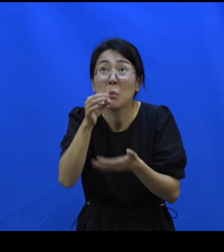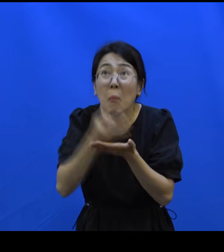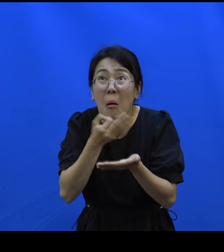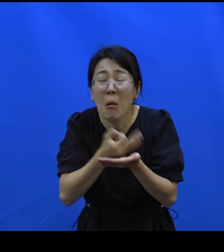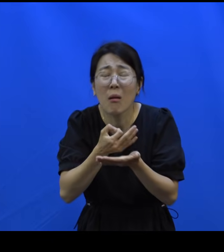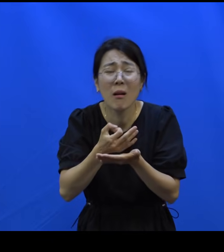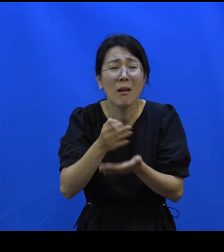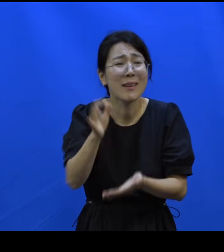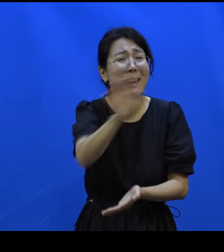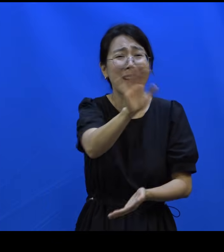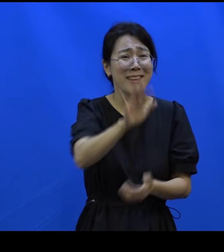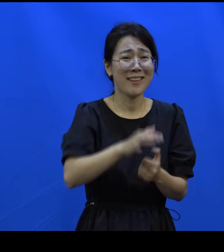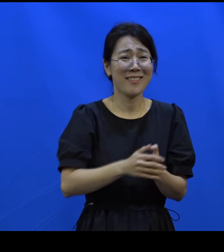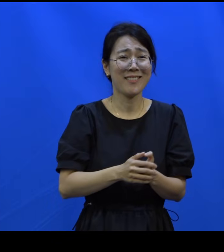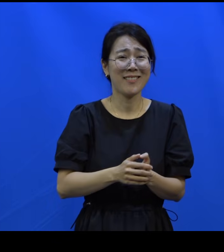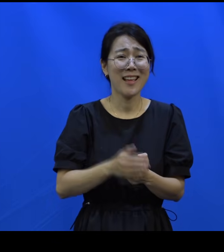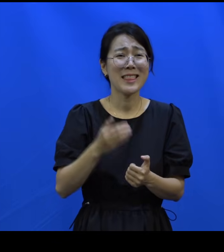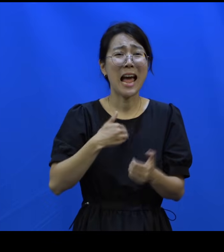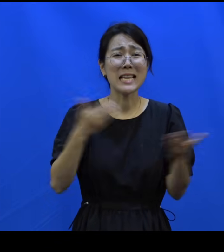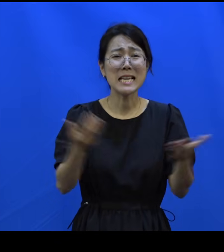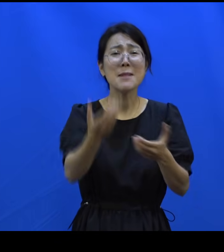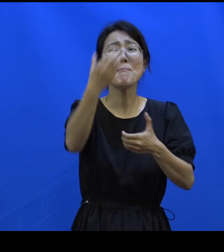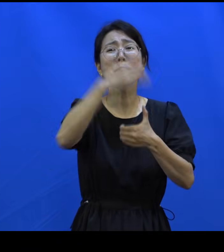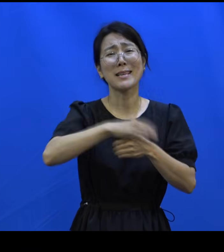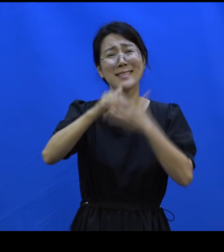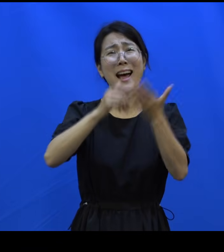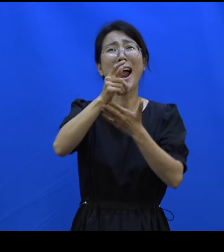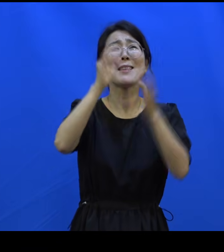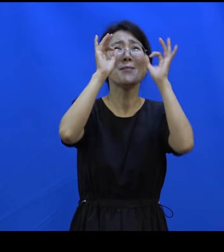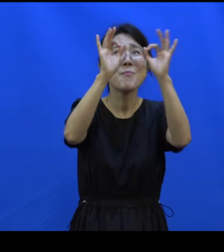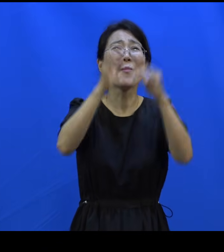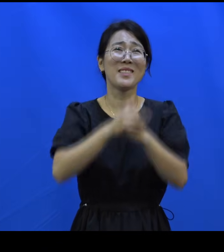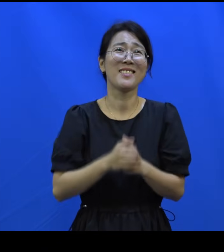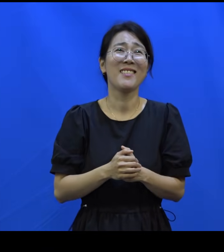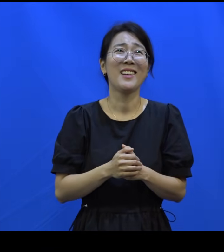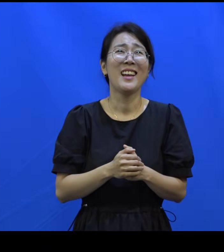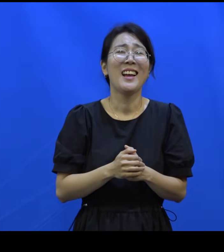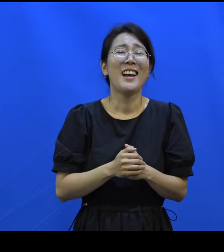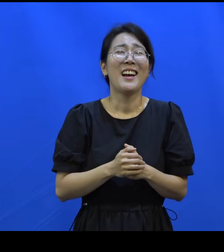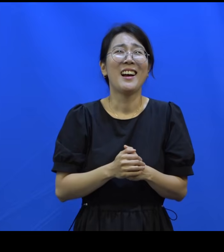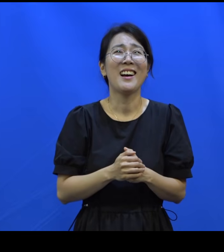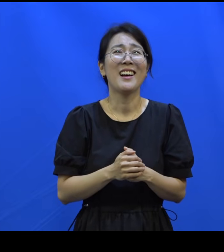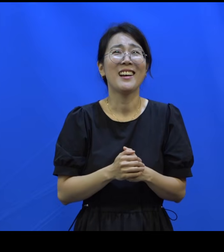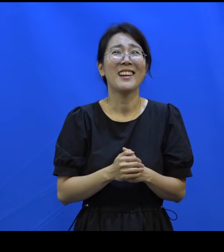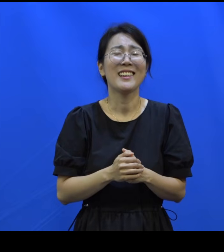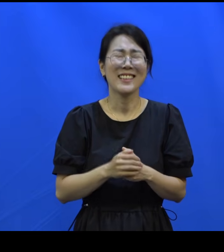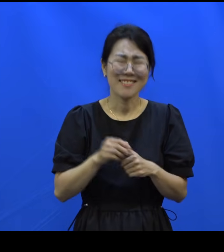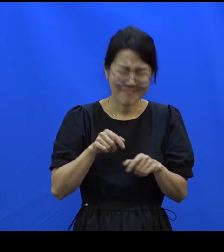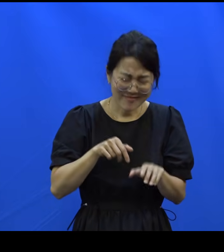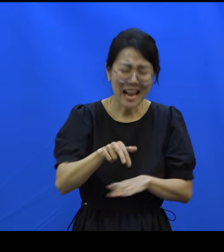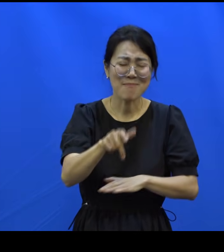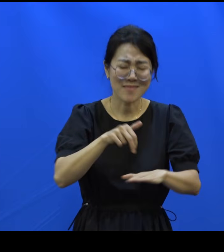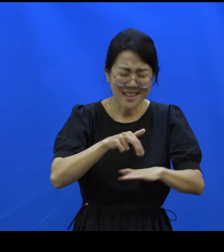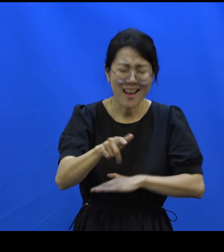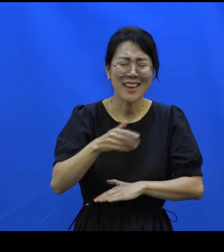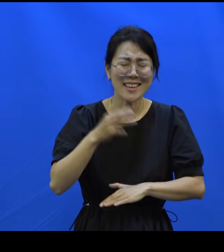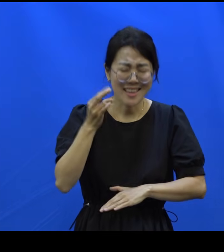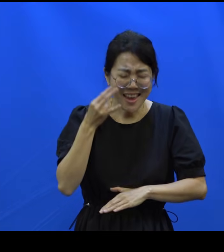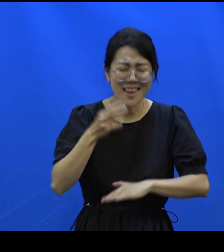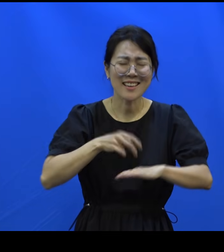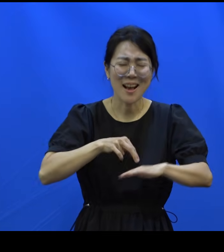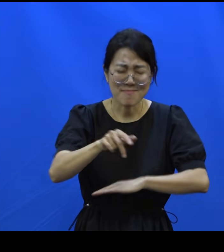거. 이게 오리를 가자고 하는 게 십리까지 가주는 이 원리의 삶을 살기만 한다면 여러분,